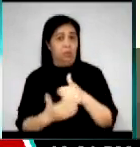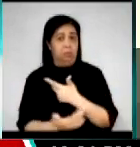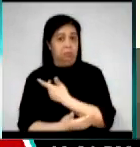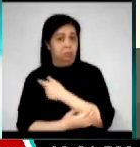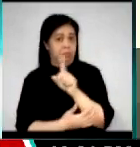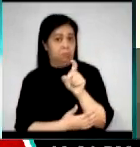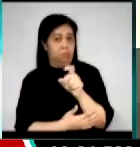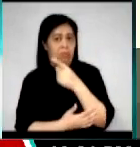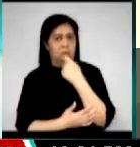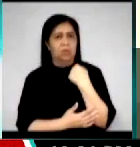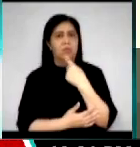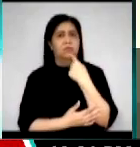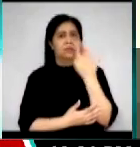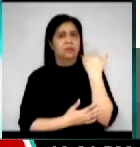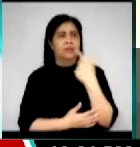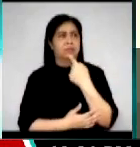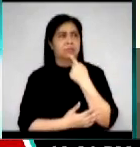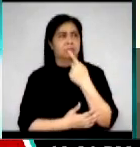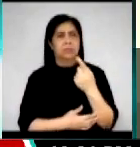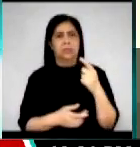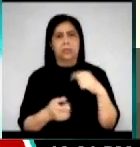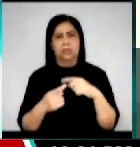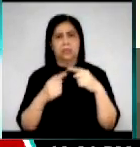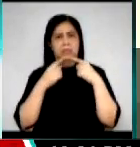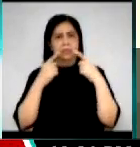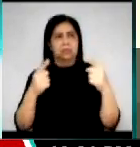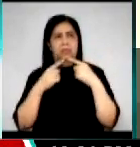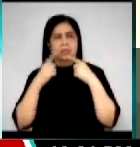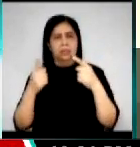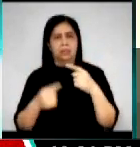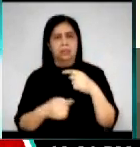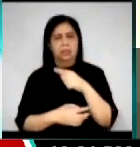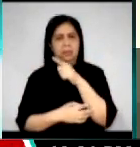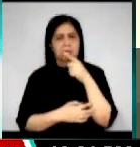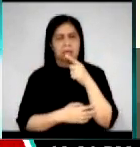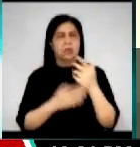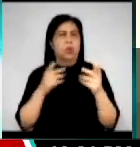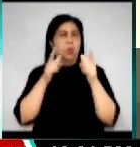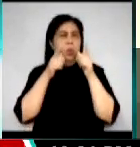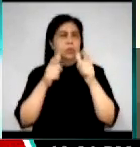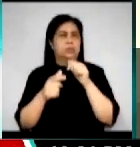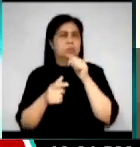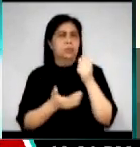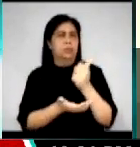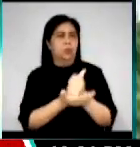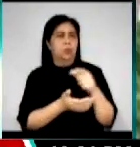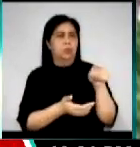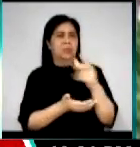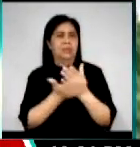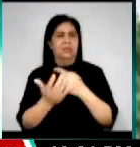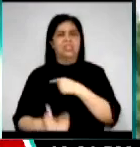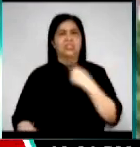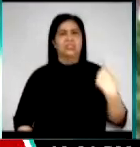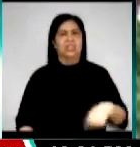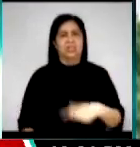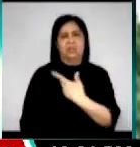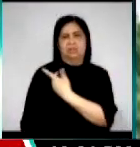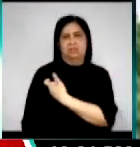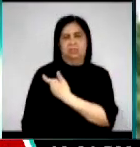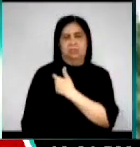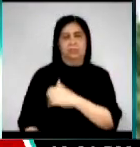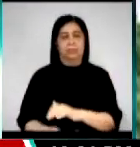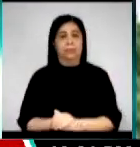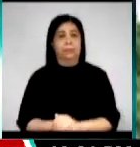siya ng unang mga deklarasyon na mukhang hindi rin siya approve sa mga Chinese vaccine. Kung talagang